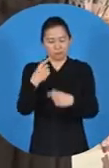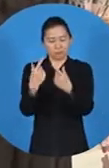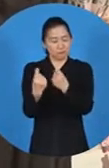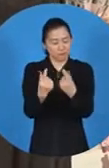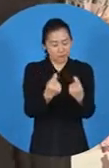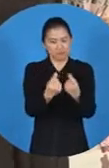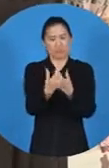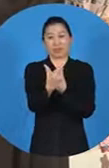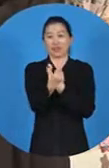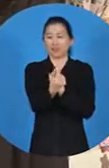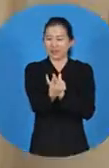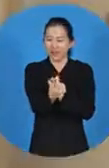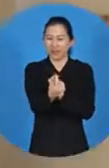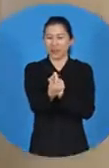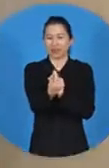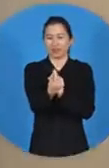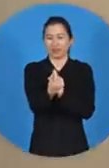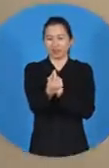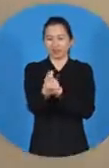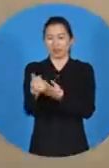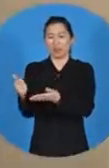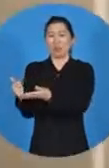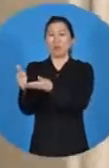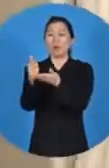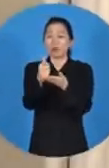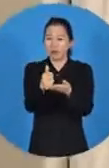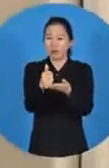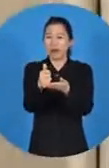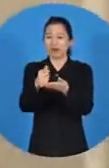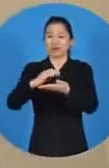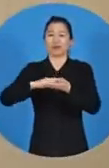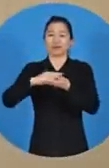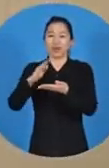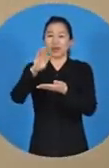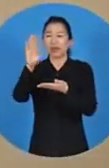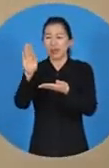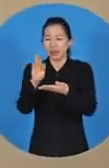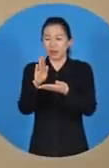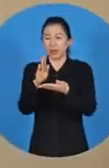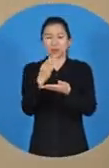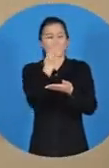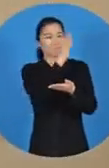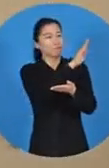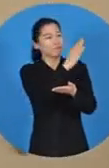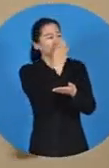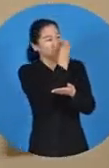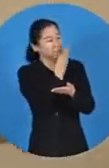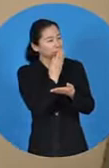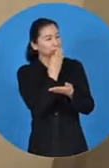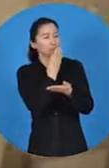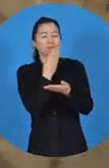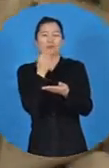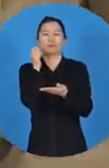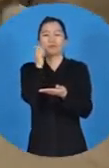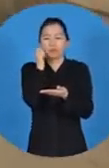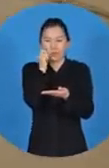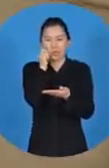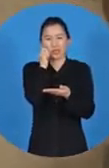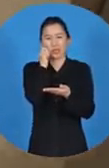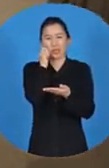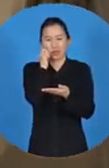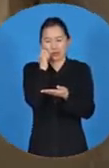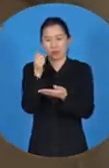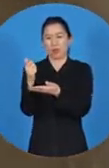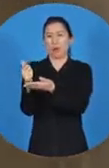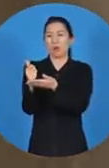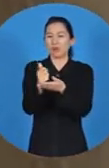たですね。はい、店舗ではお客様へのエステやメイクの施術などができないことで、売り上げ